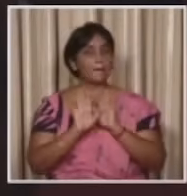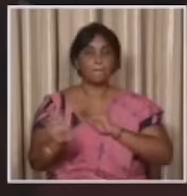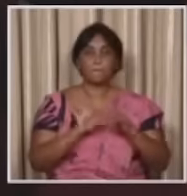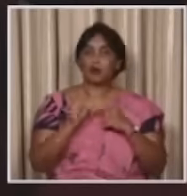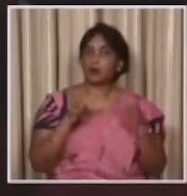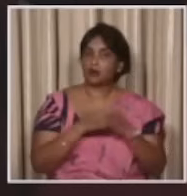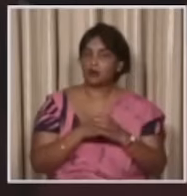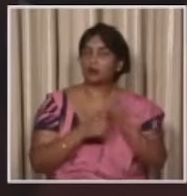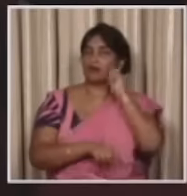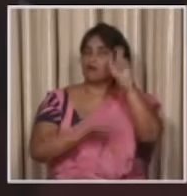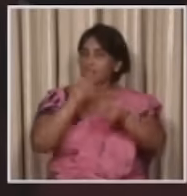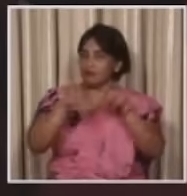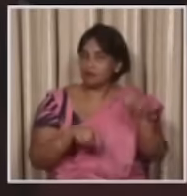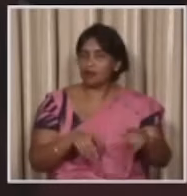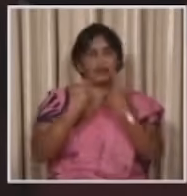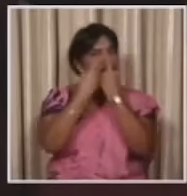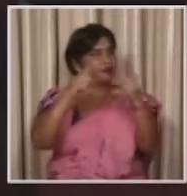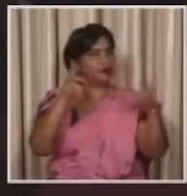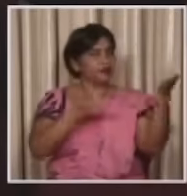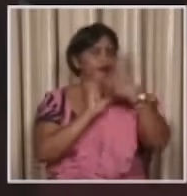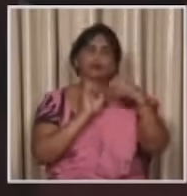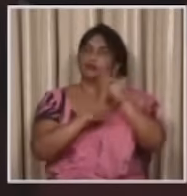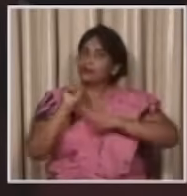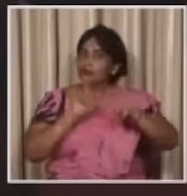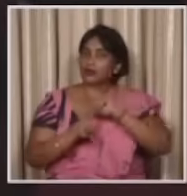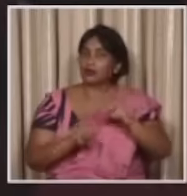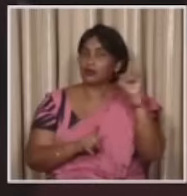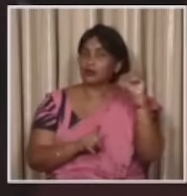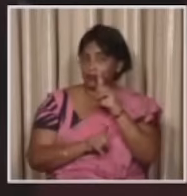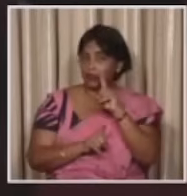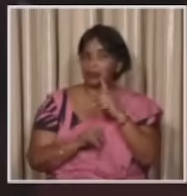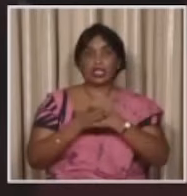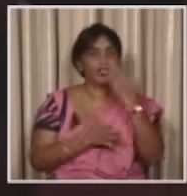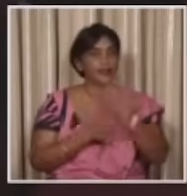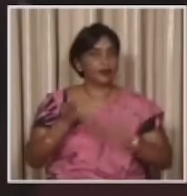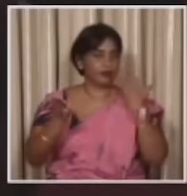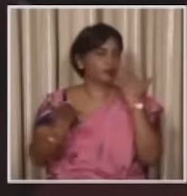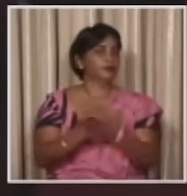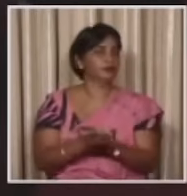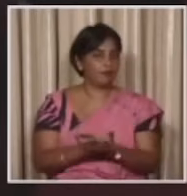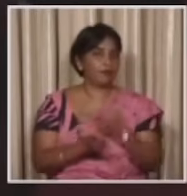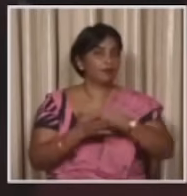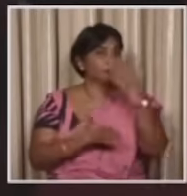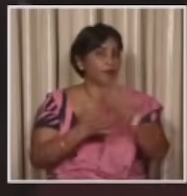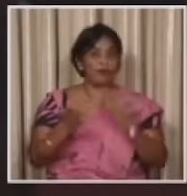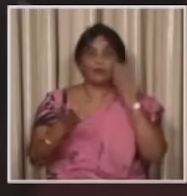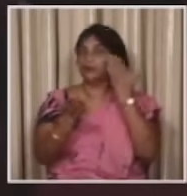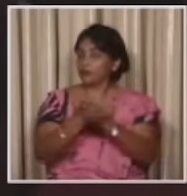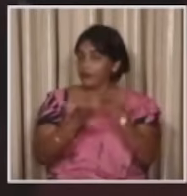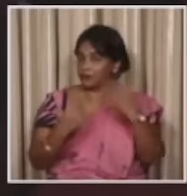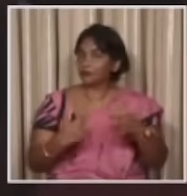අධිකාරිය, පාර්ශවකරුවන්, විවිධ පුද්ගලයන් එක්ක සාකච්ඡා කළා තමයි පළවෙනි වාර්තාව ඉදිරිපත් කරේ. ඒ වාර්තාව ඉදිරිපත් කරලා